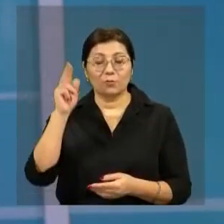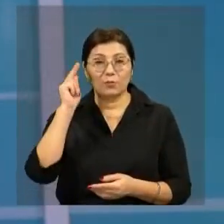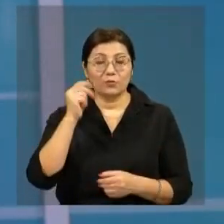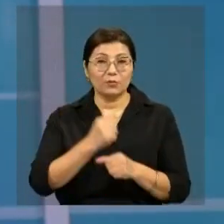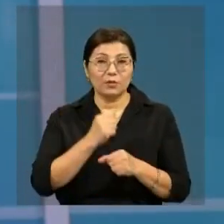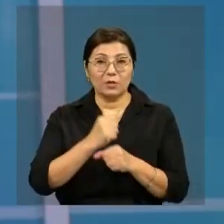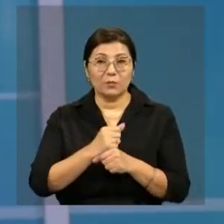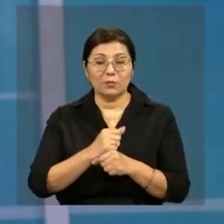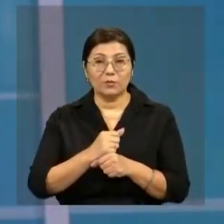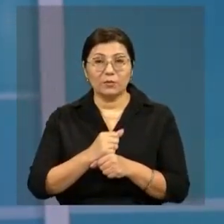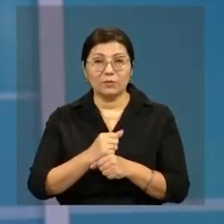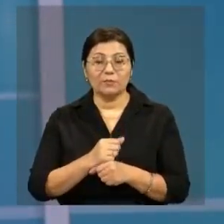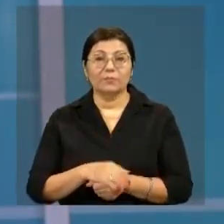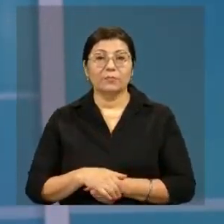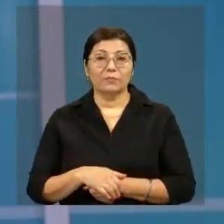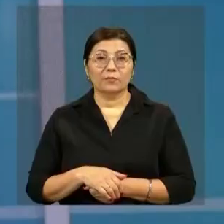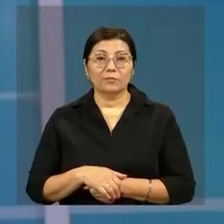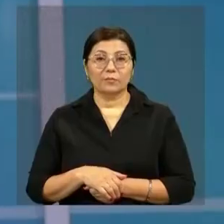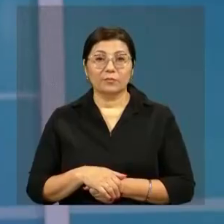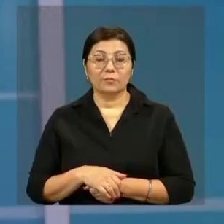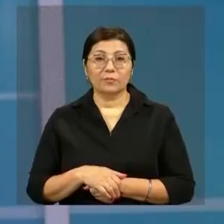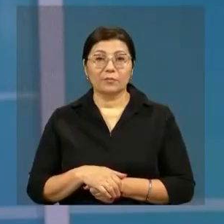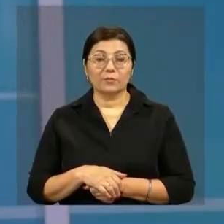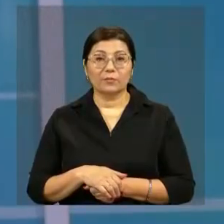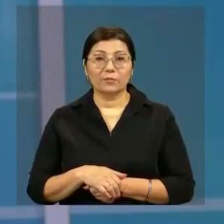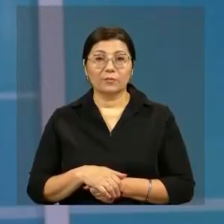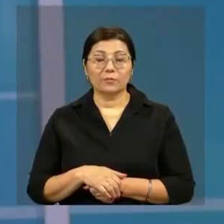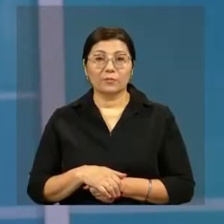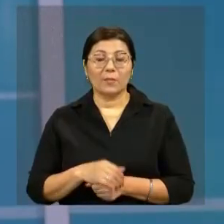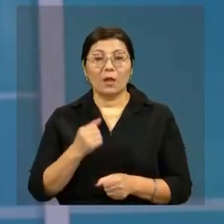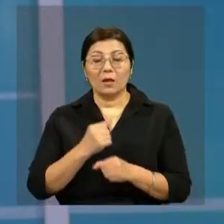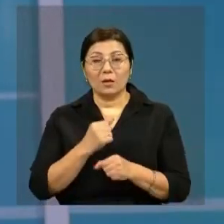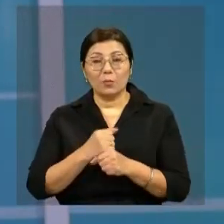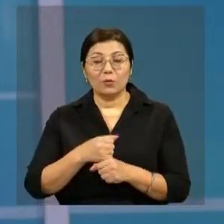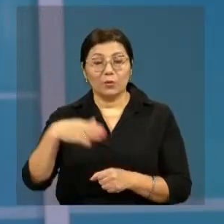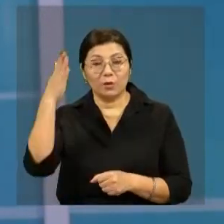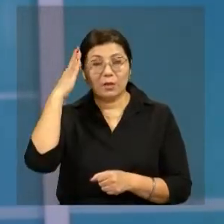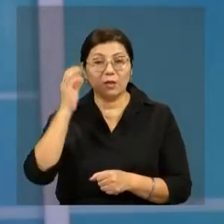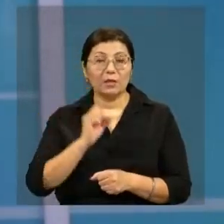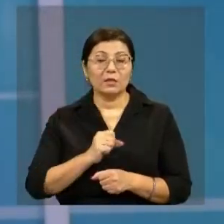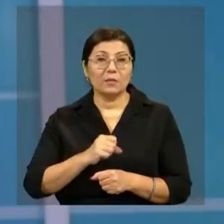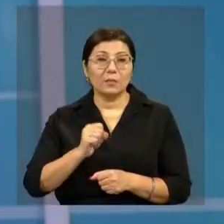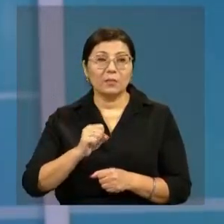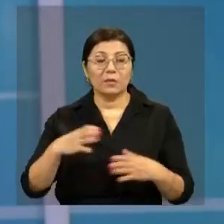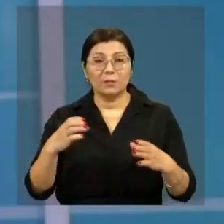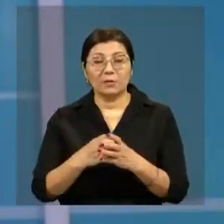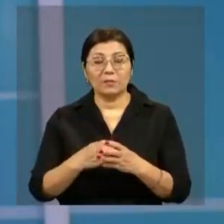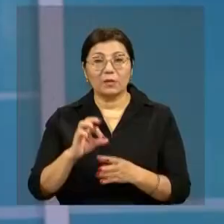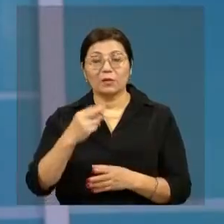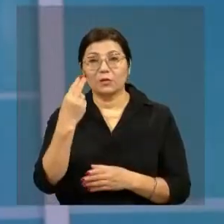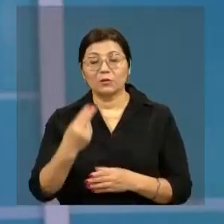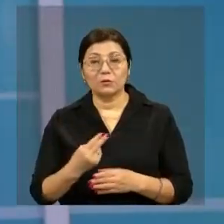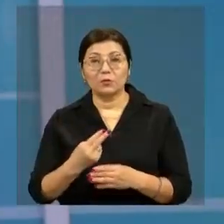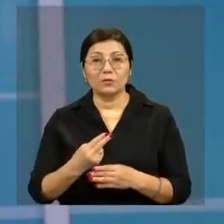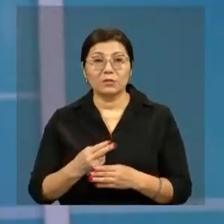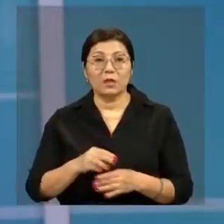работаю, работаю в креативном агентстве, например. Также я занималась соцпроектами вместе с